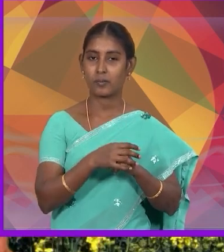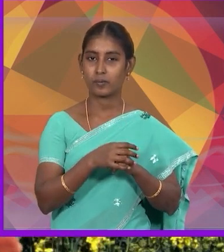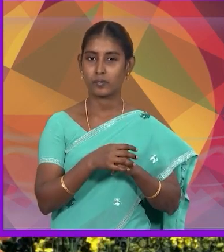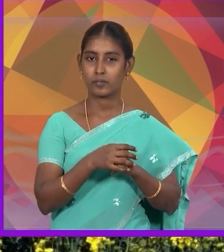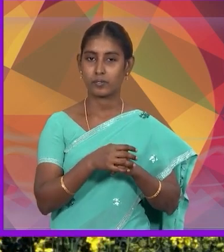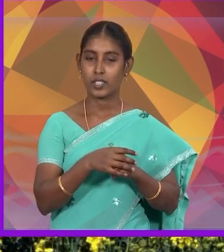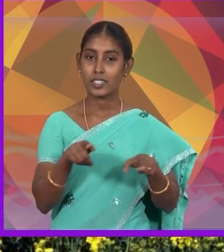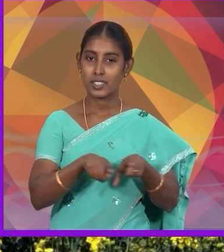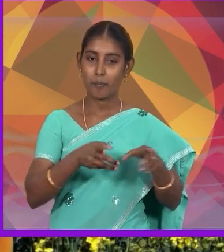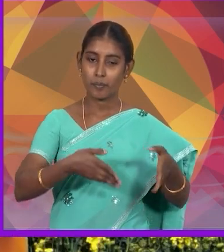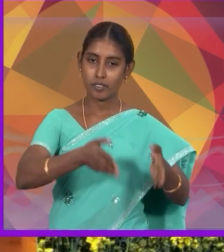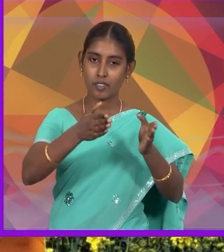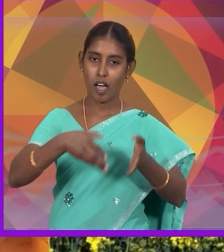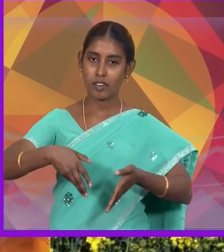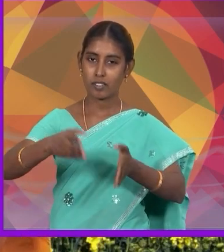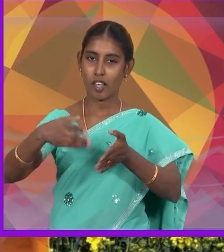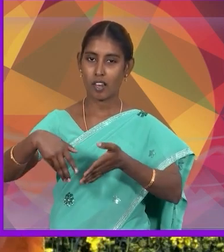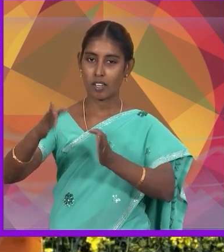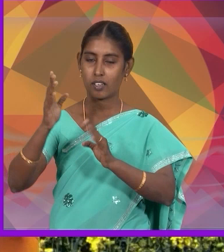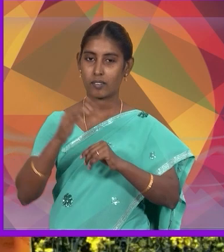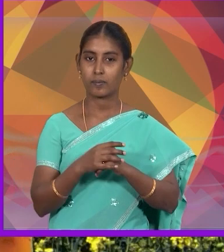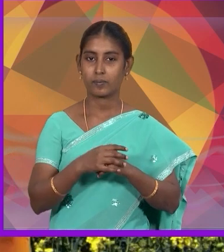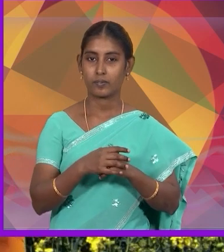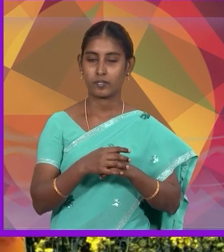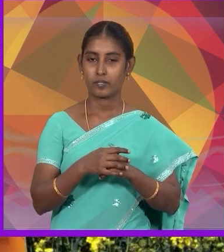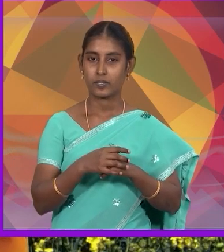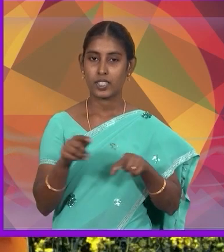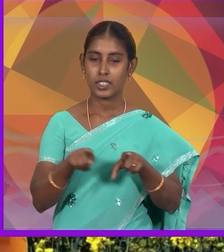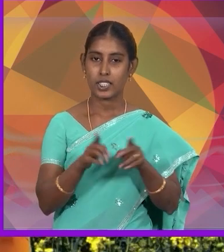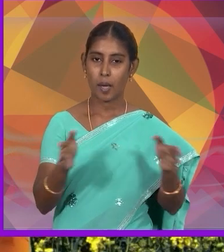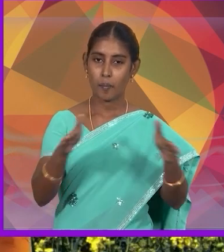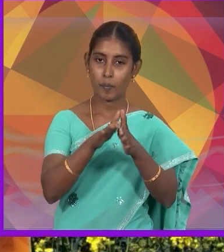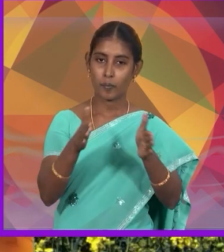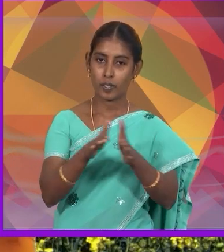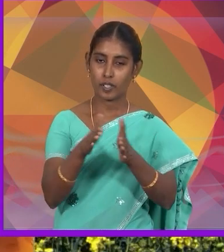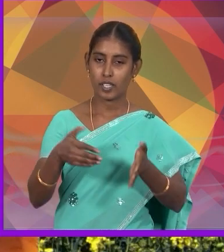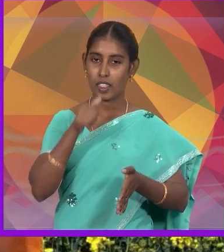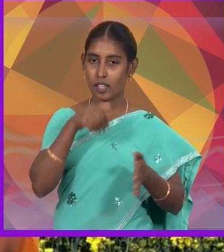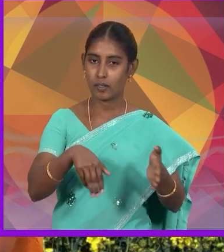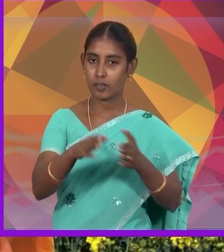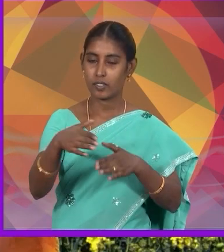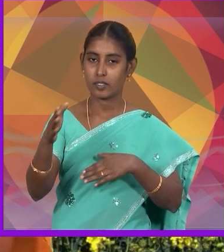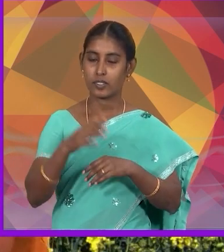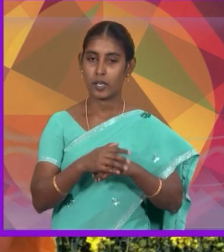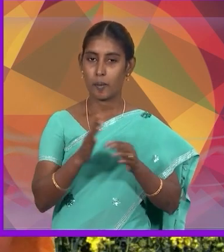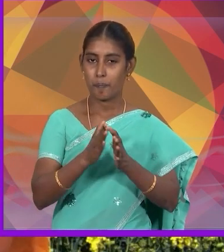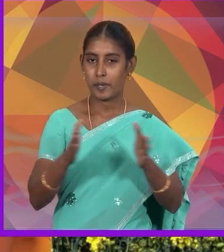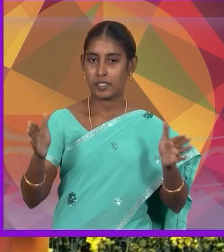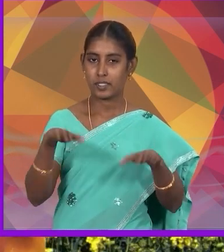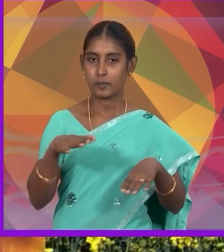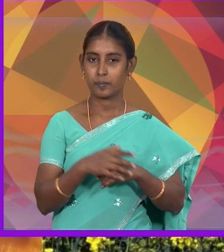நான் முன்னையே சொன்னேன், பாத்தியா கட்டிருப்பாங்க. சாலு சாலம் களை பறிக்கலாம் இறங்குறதுக்கு இடம் வேணும், தண்ணி பாய்ச்ச இடம் வேணும், அந்த மாதிரி